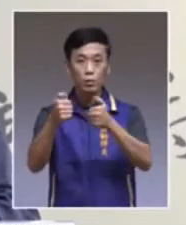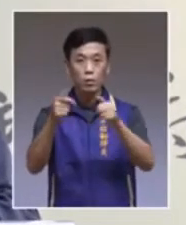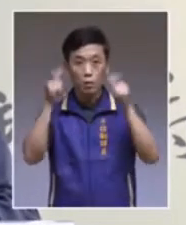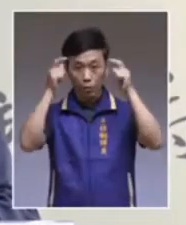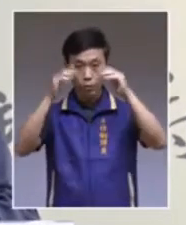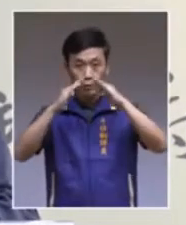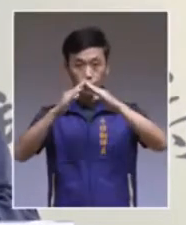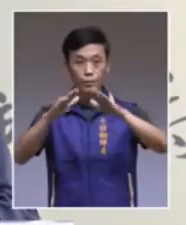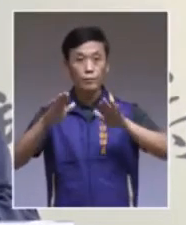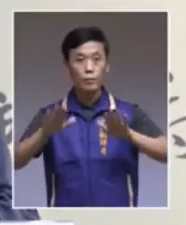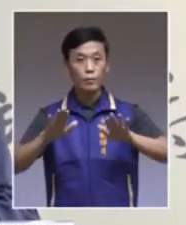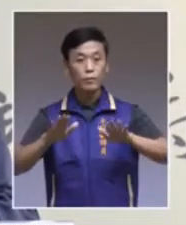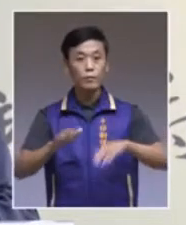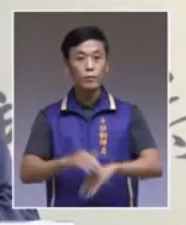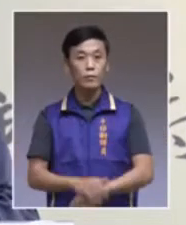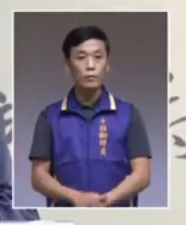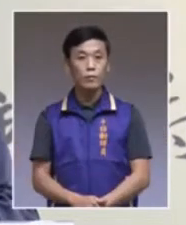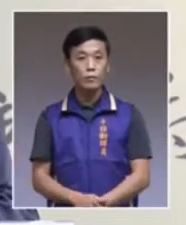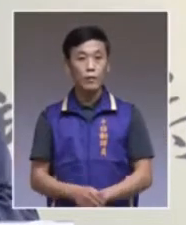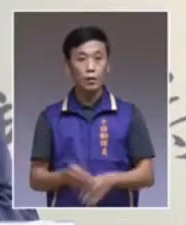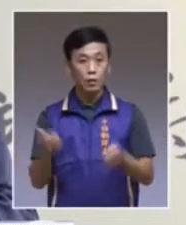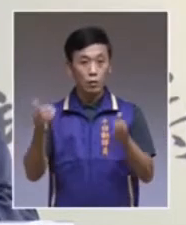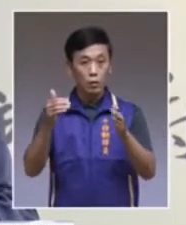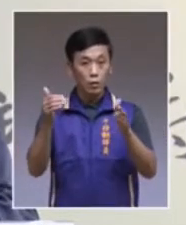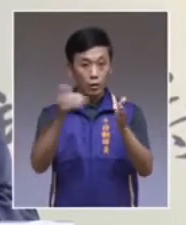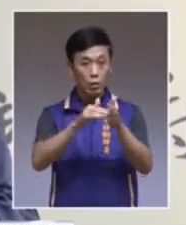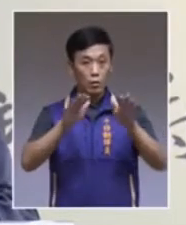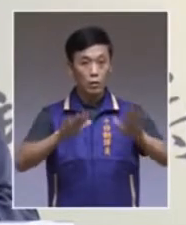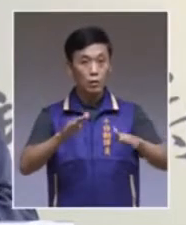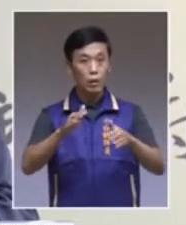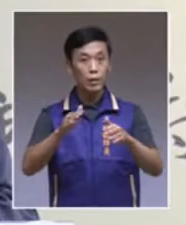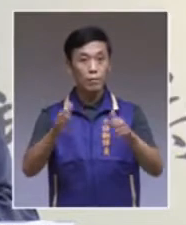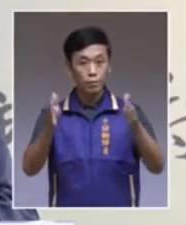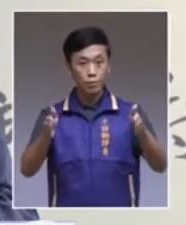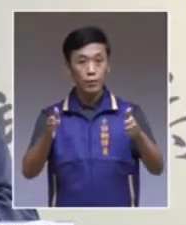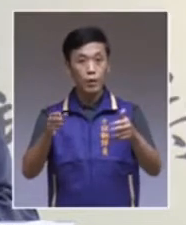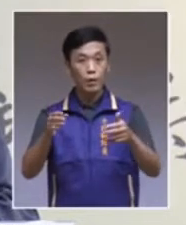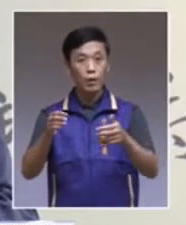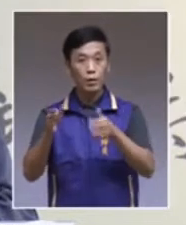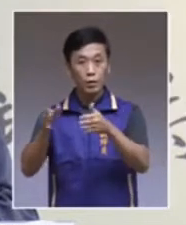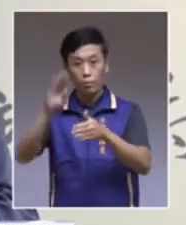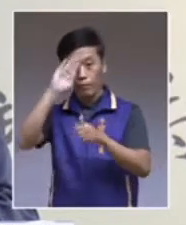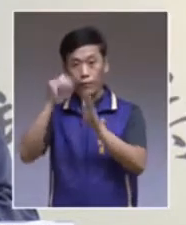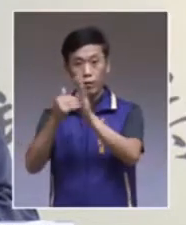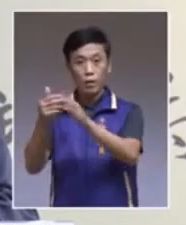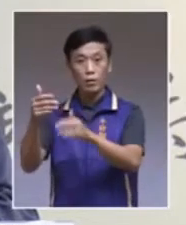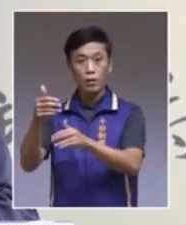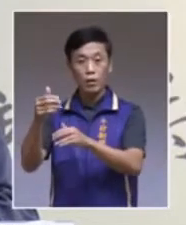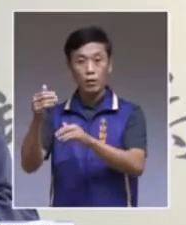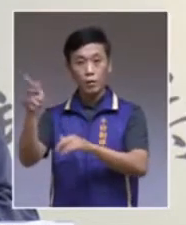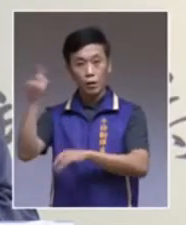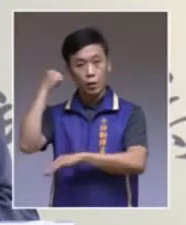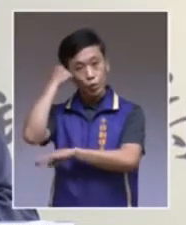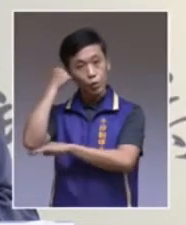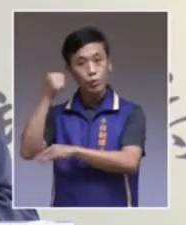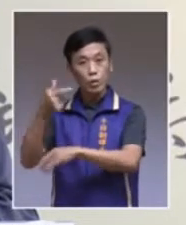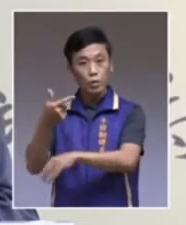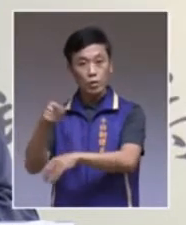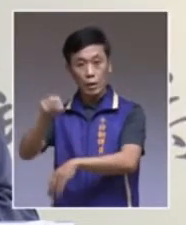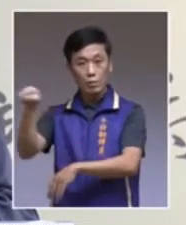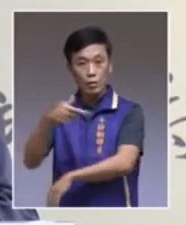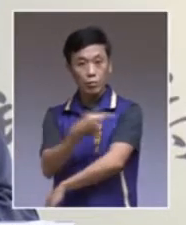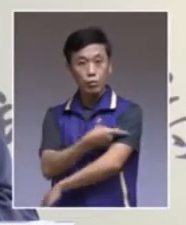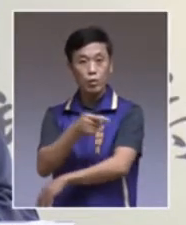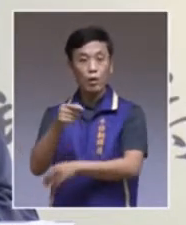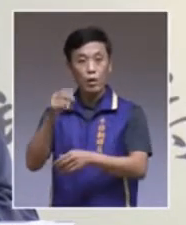边现在在目前来到目前为止，总共经过两轮防疫旅馆所有从业人员的接种。好，从五月份